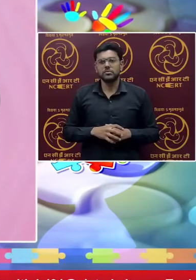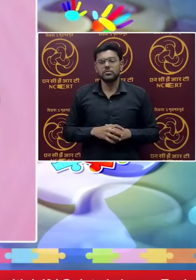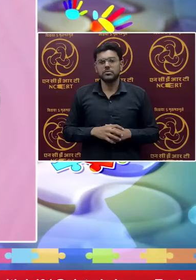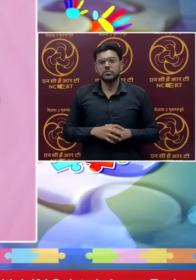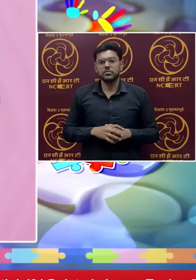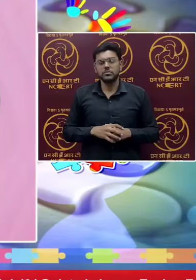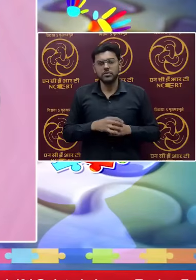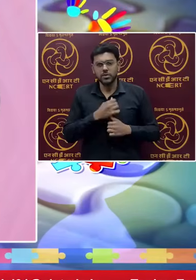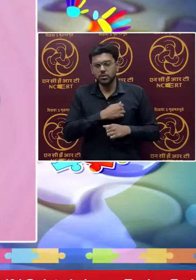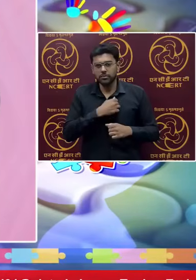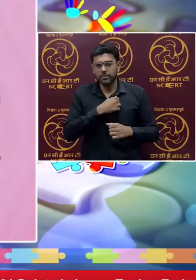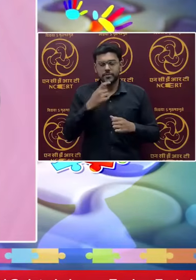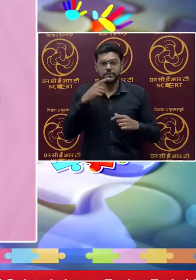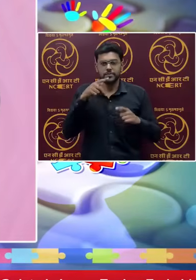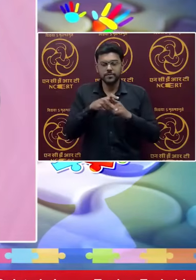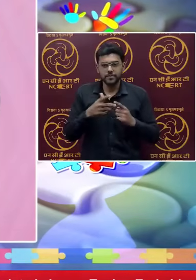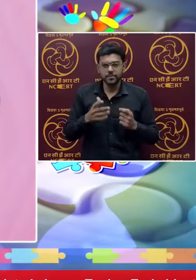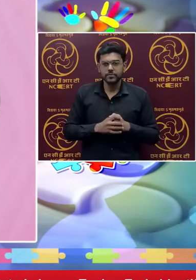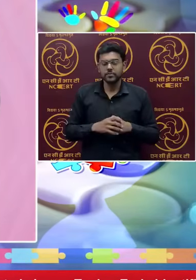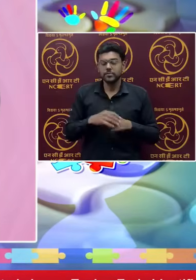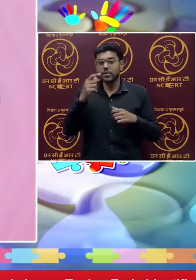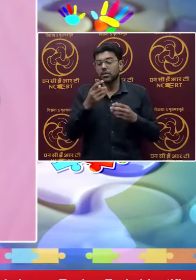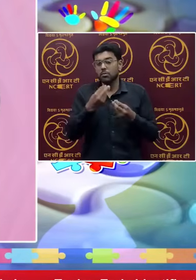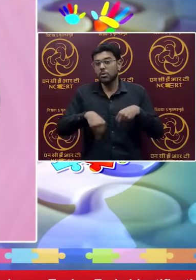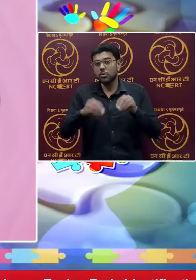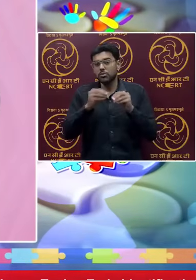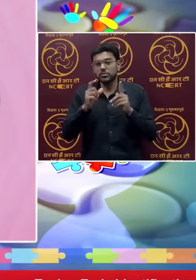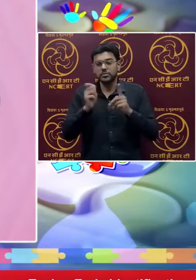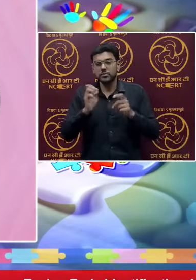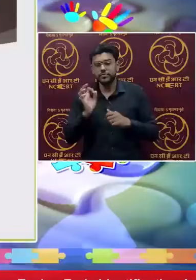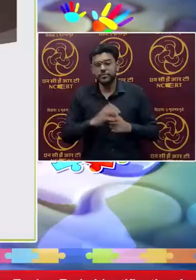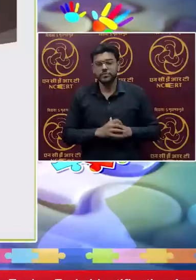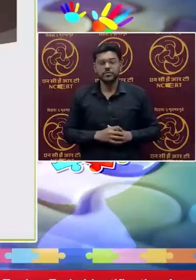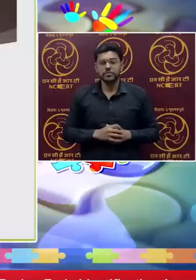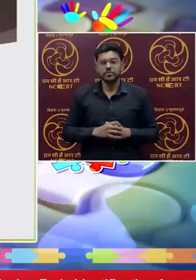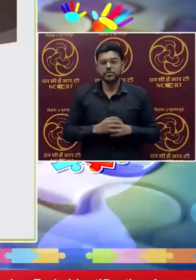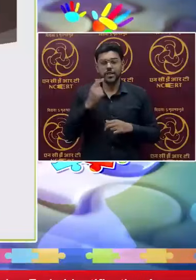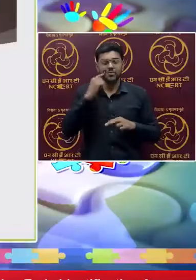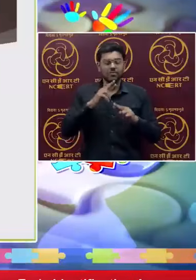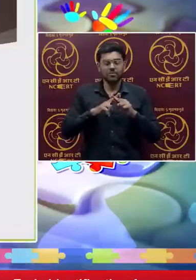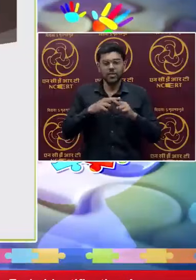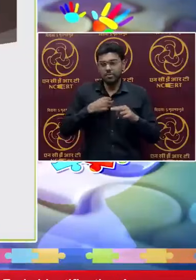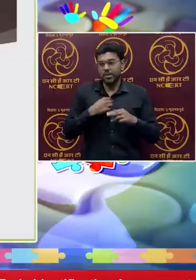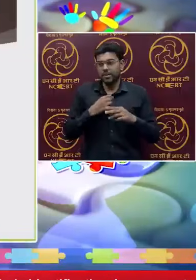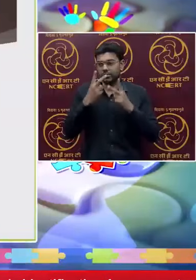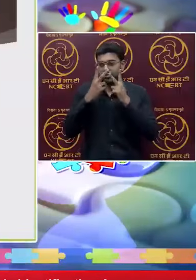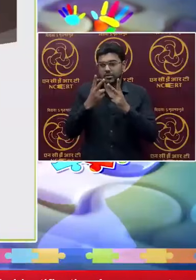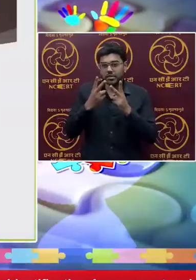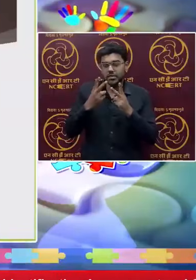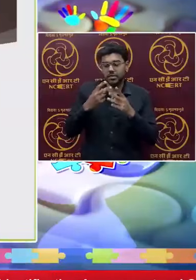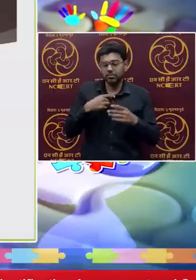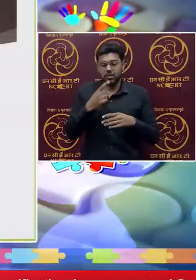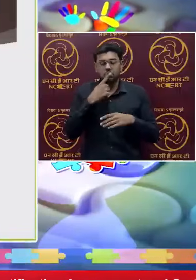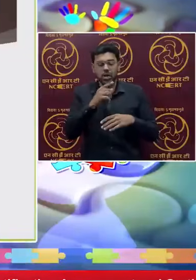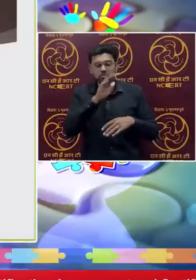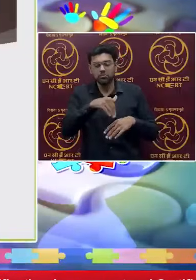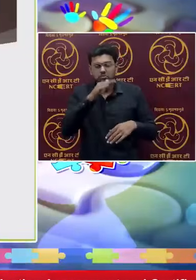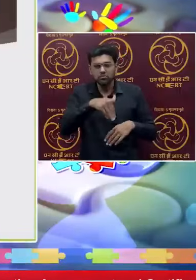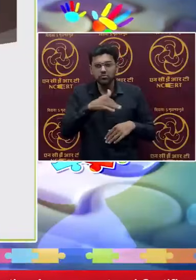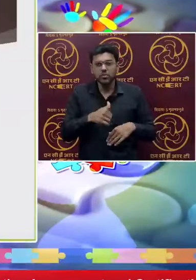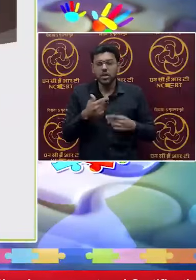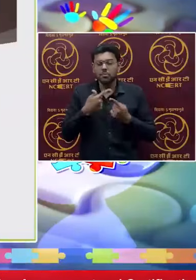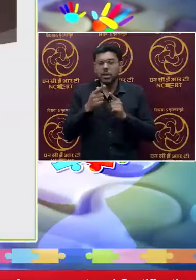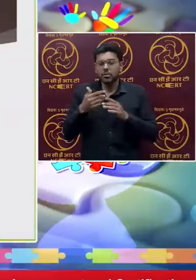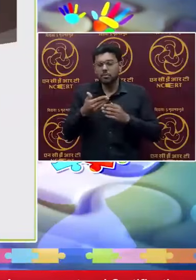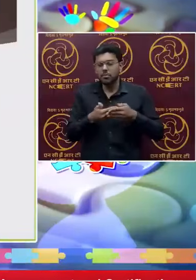Sorry. The other thing that they will not do is that हम यदि उसका attention draw करने मांगते हैं and we